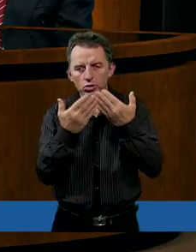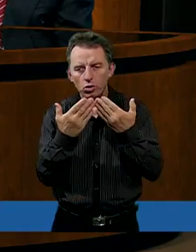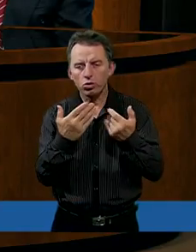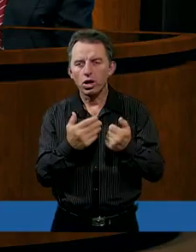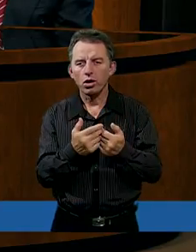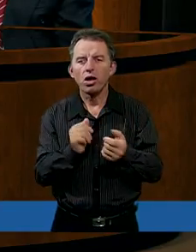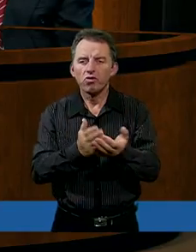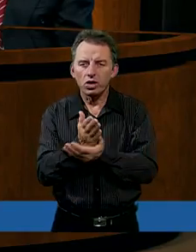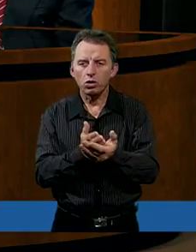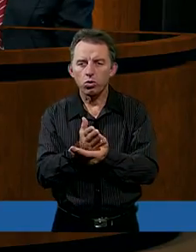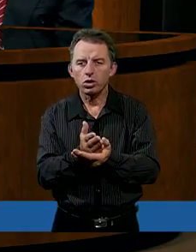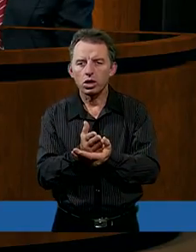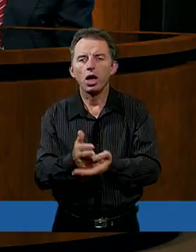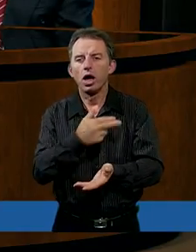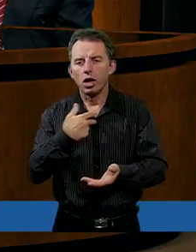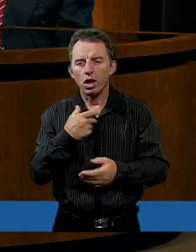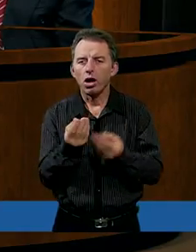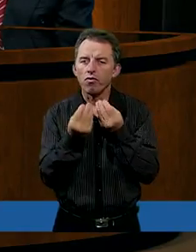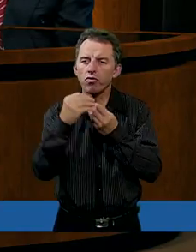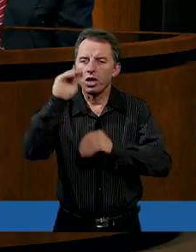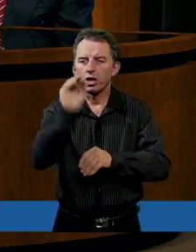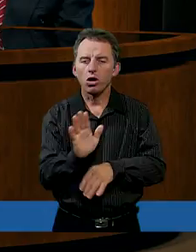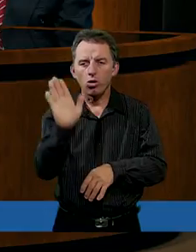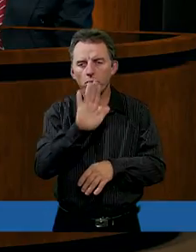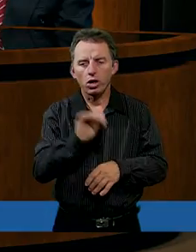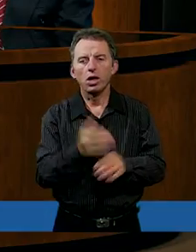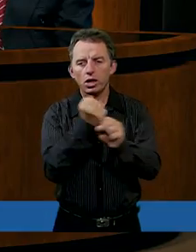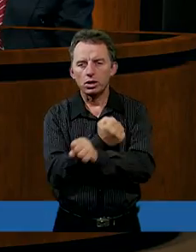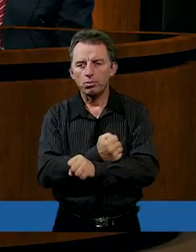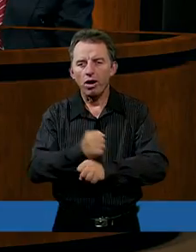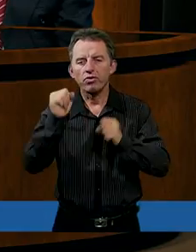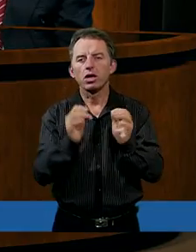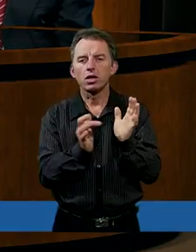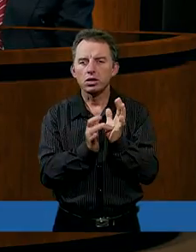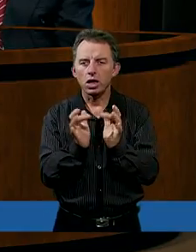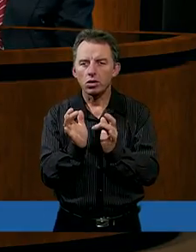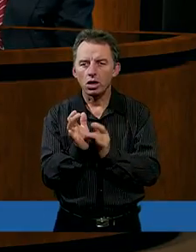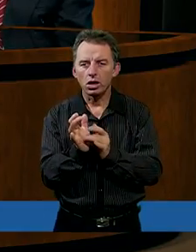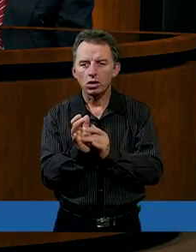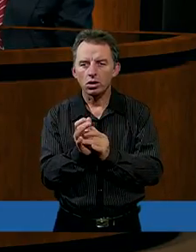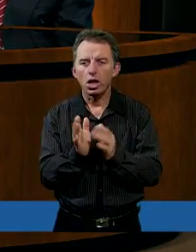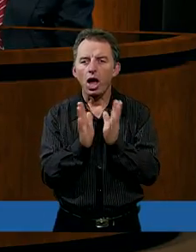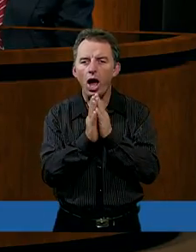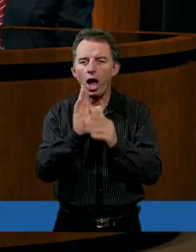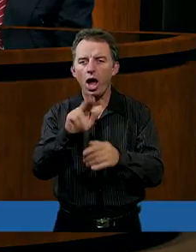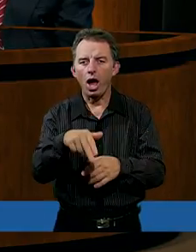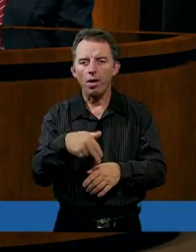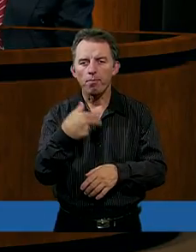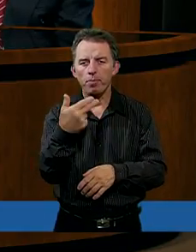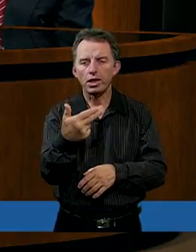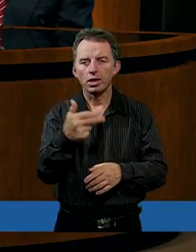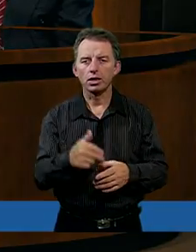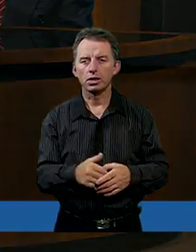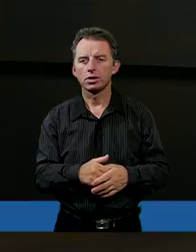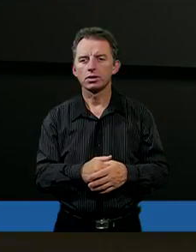dziękujemy w zasługach naszego wielkiego Boga i Zbawcy Jezusa Chrystusa. Amen. Amen. Amen.